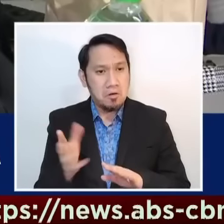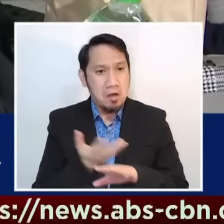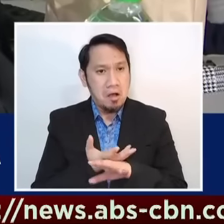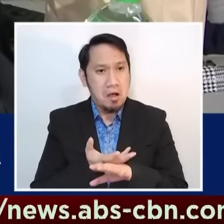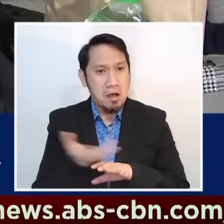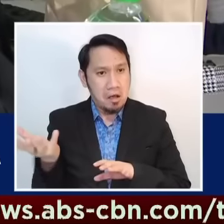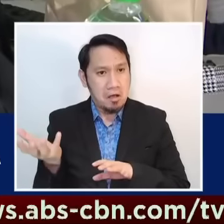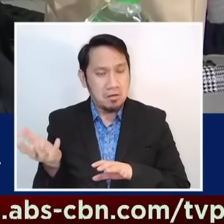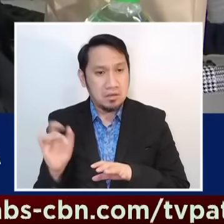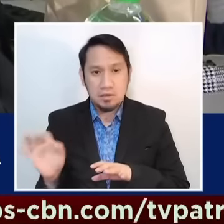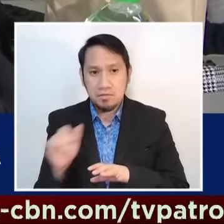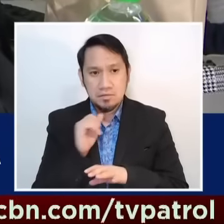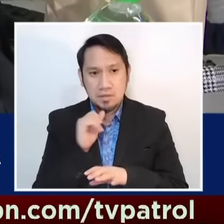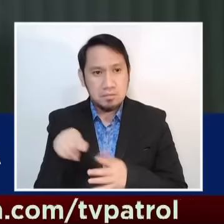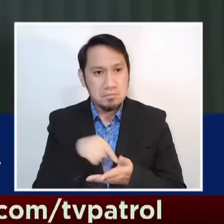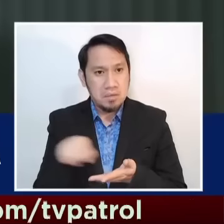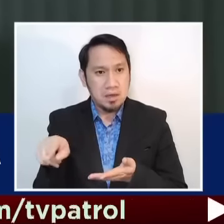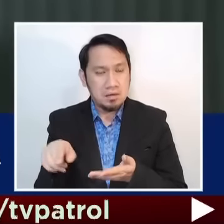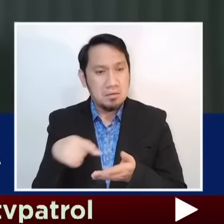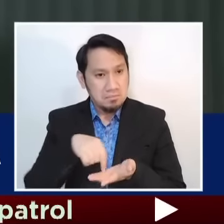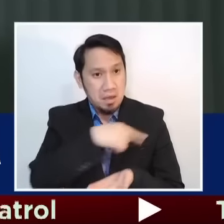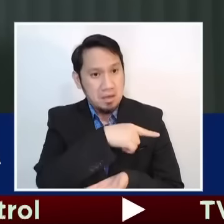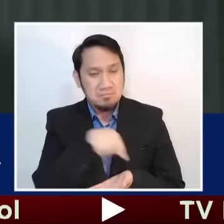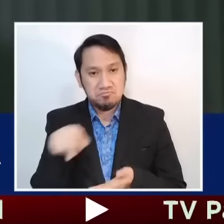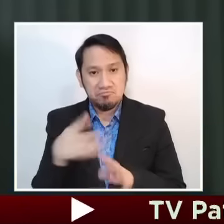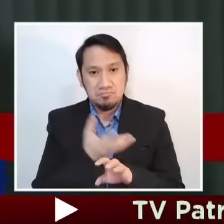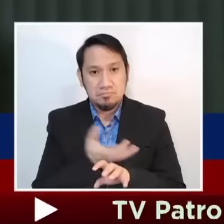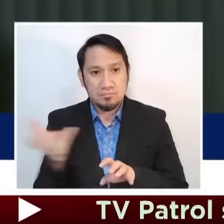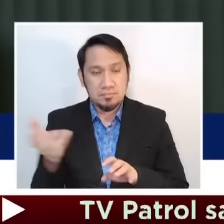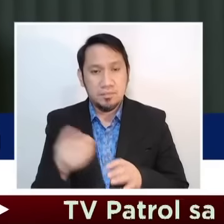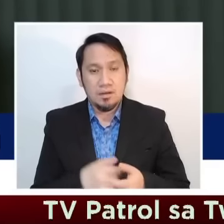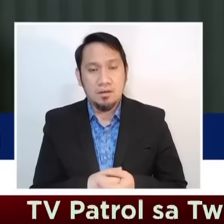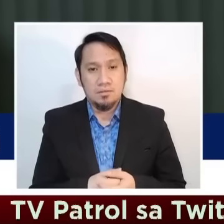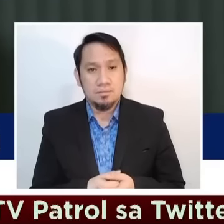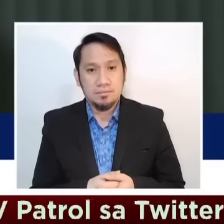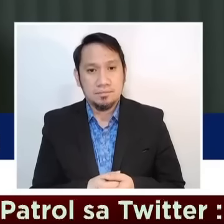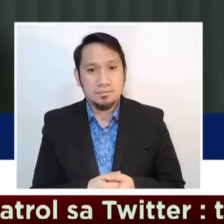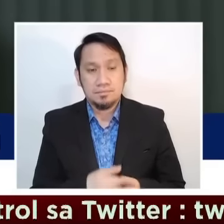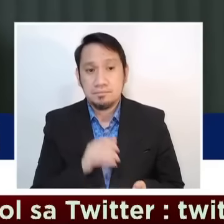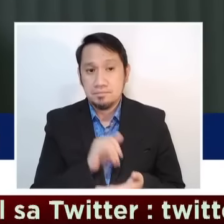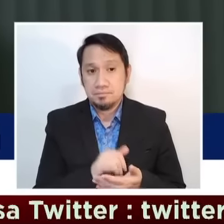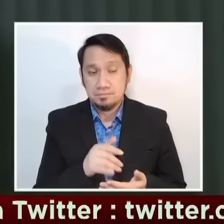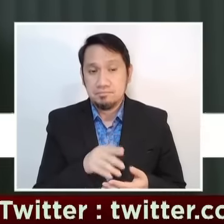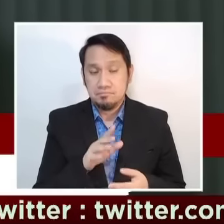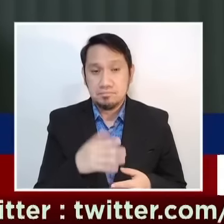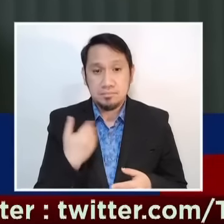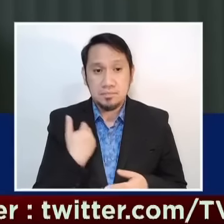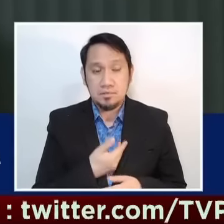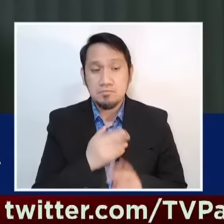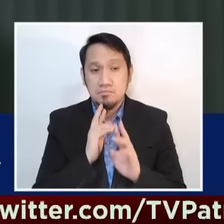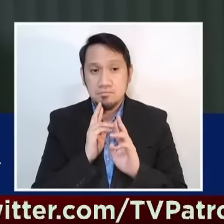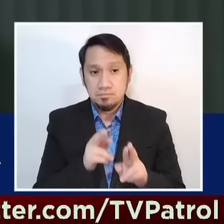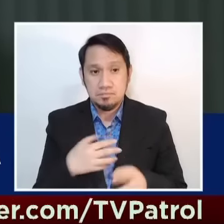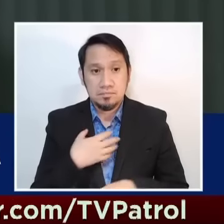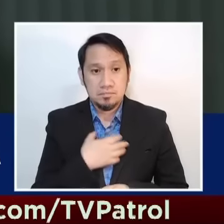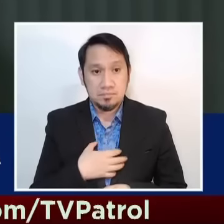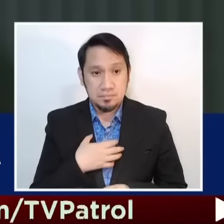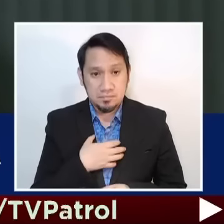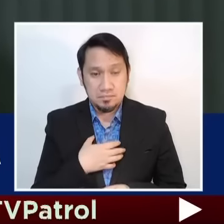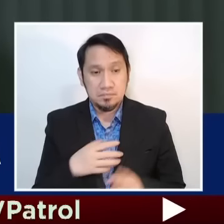hindi nakapagbayad ng utang. Ito yung sagot ng ating PNP ACG sa reklamo ng ating mga